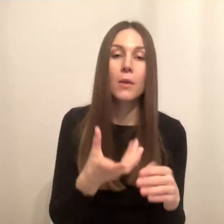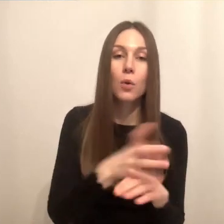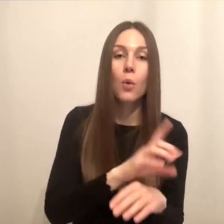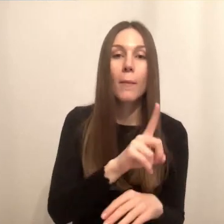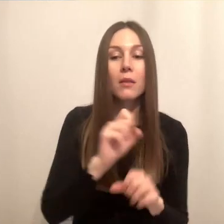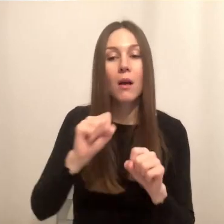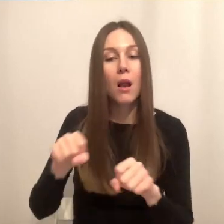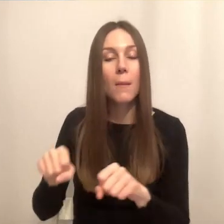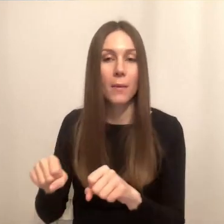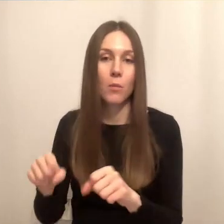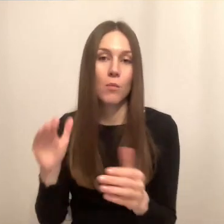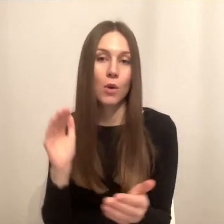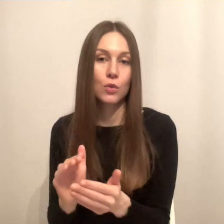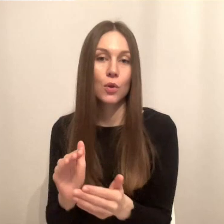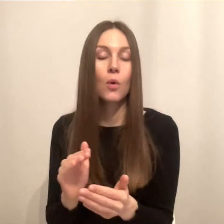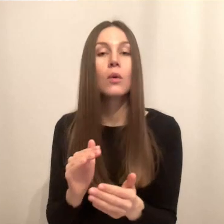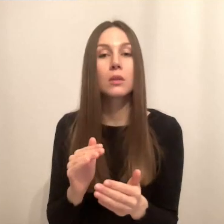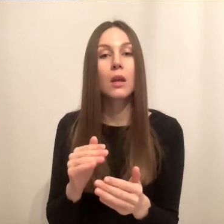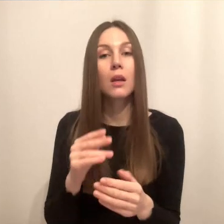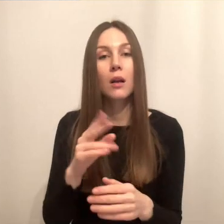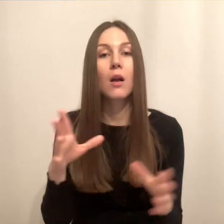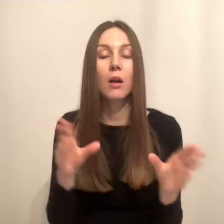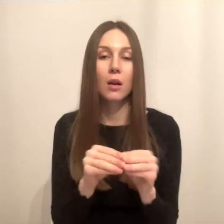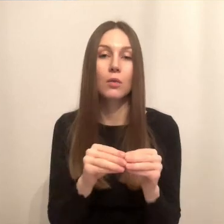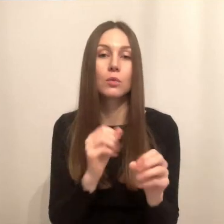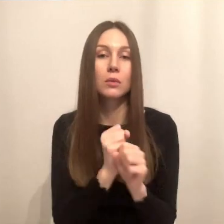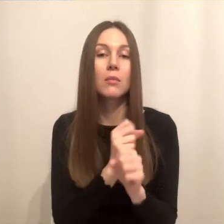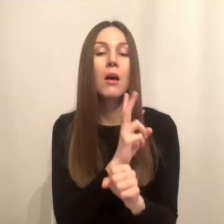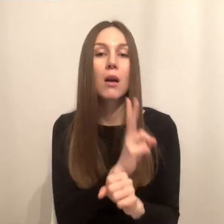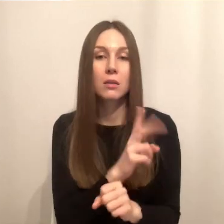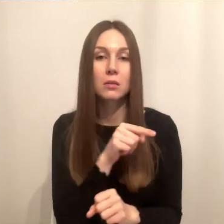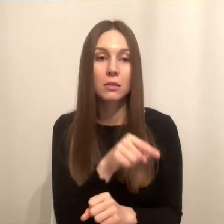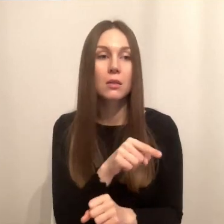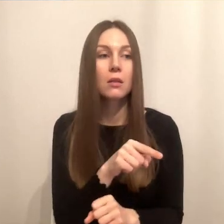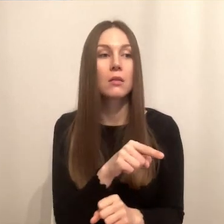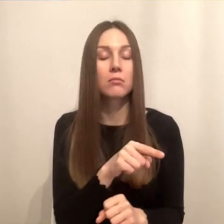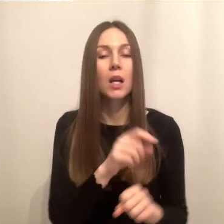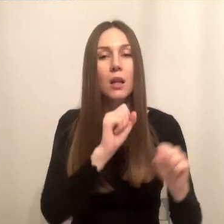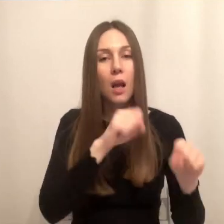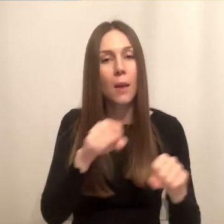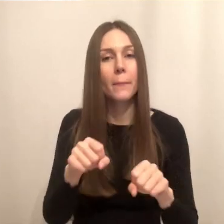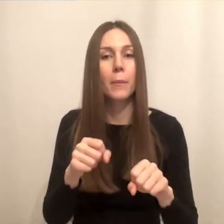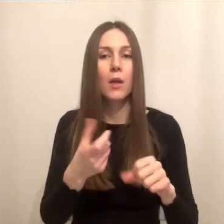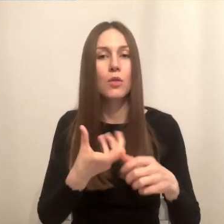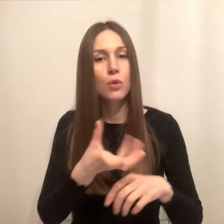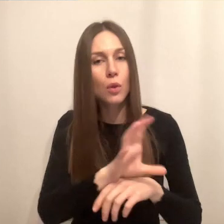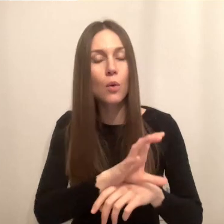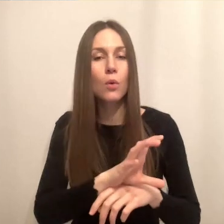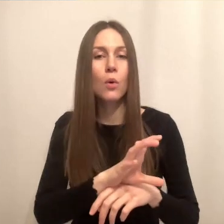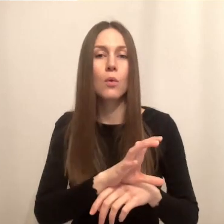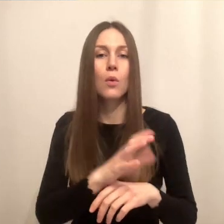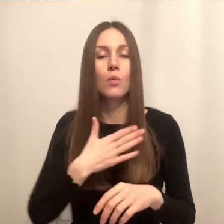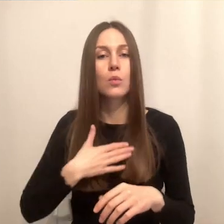Tai koalicija turėtų būti ta, kuri įsipareigotų didinti galimybės, ir mūsų partija iš tikrųjų